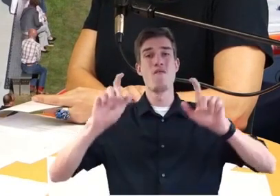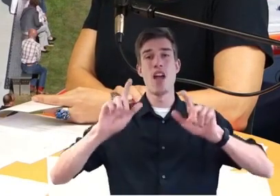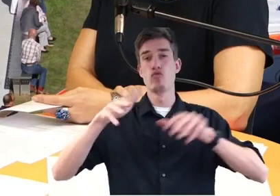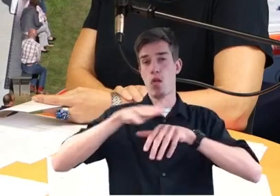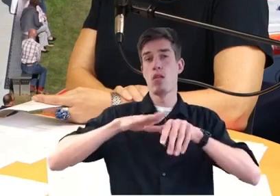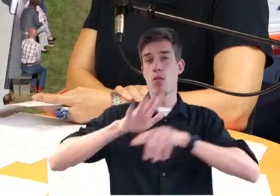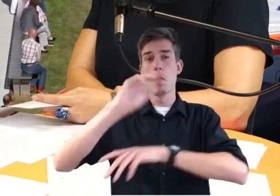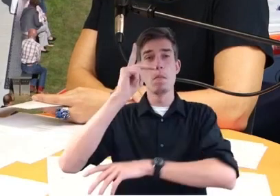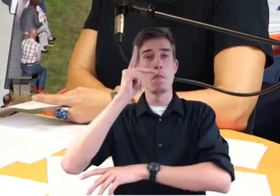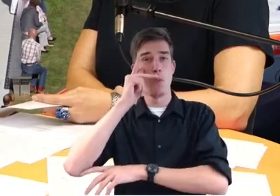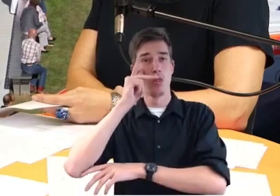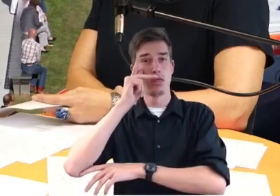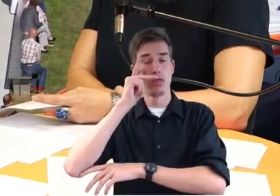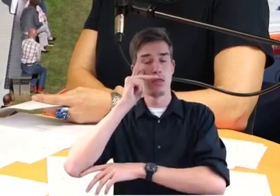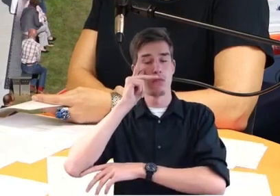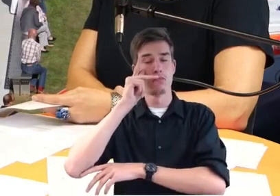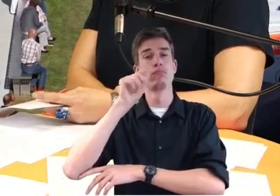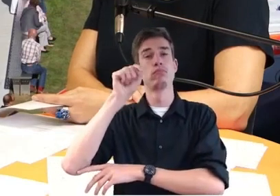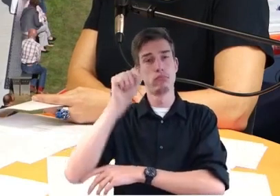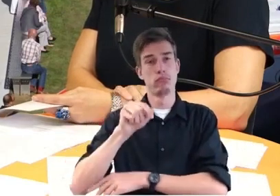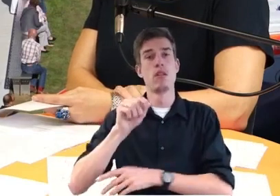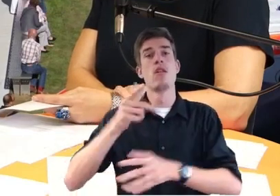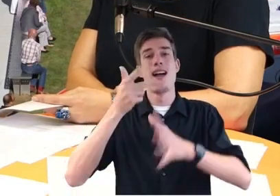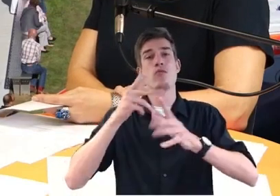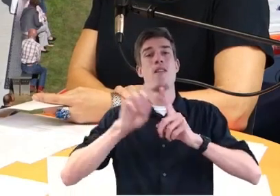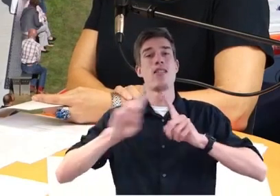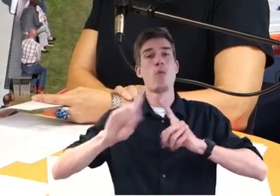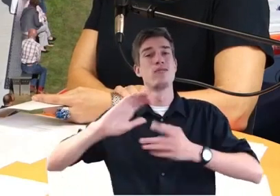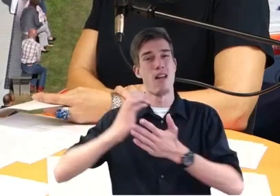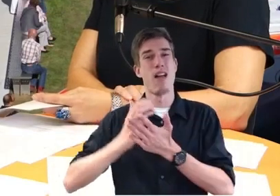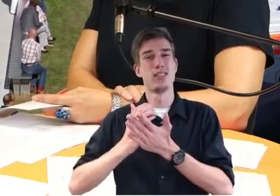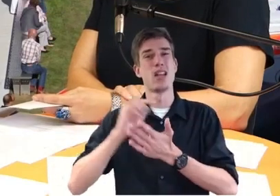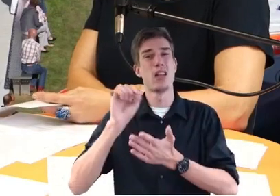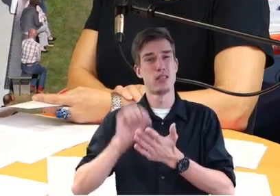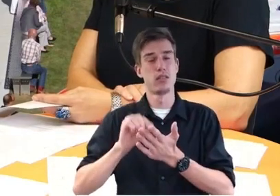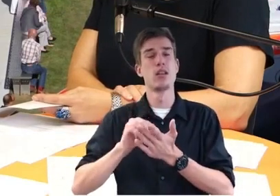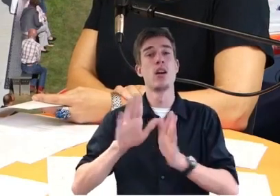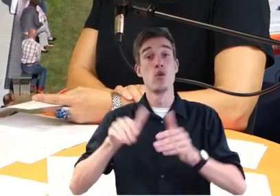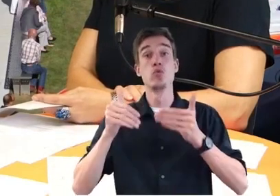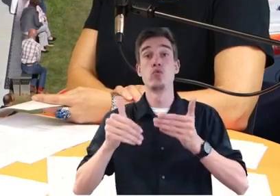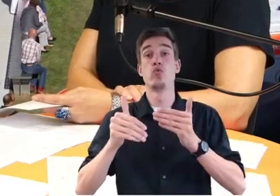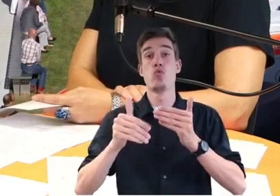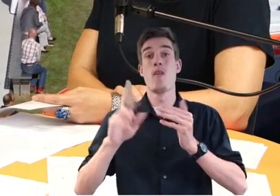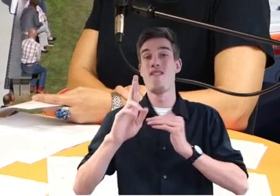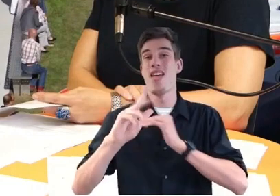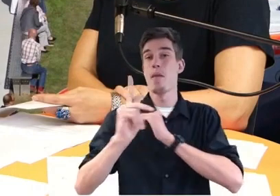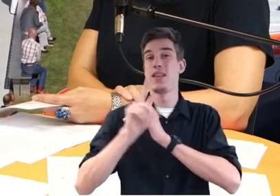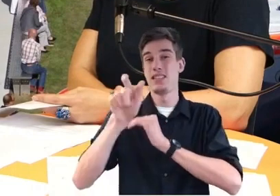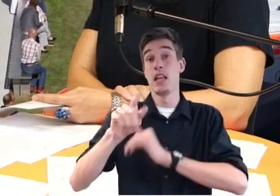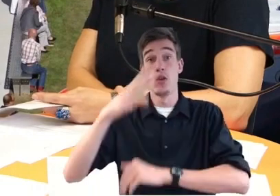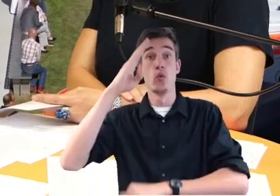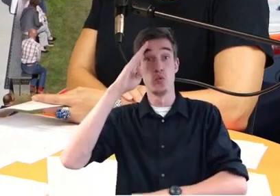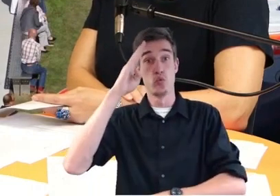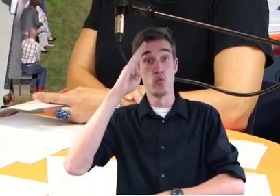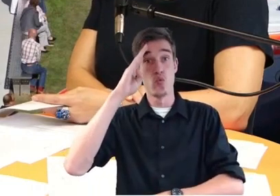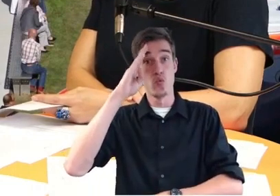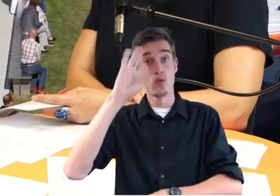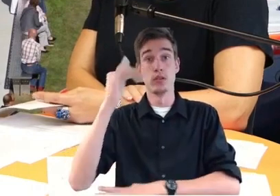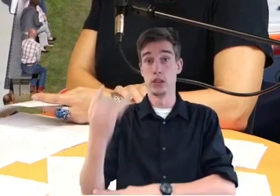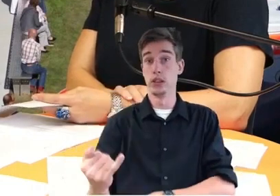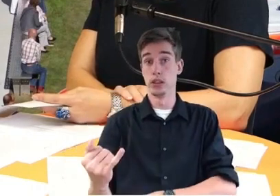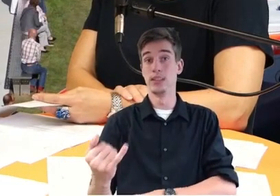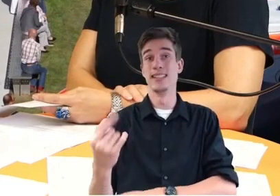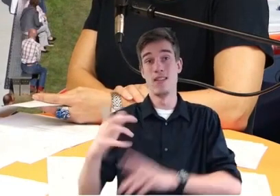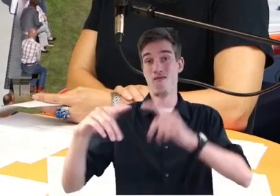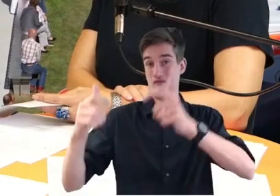gegeben, wo zu Ehren diesen 800.000. Einsatzes dann auch der Patient, so ein kleiner Junge, der damals versorgt